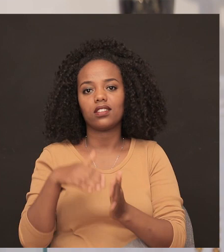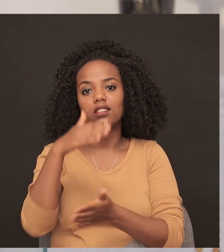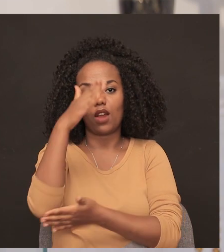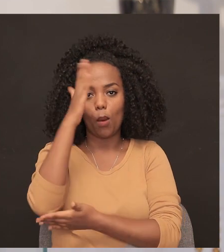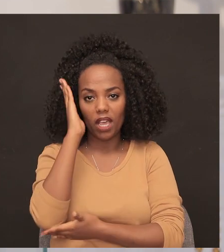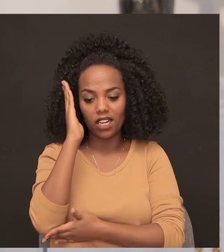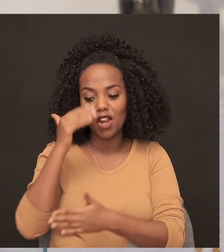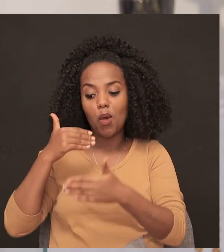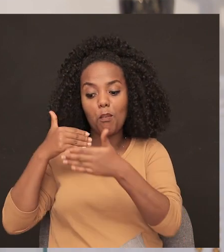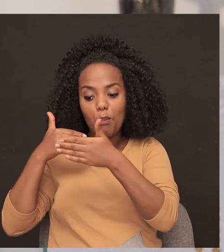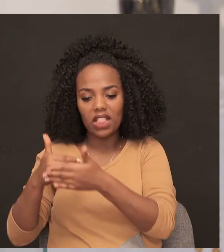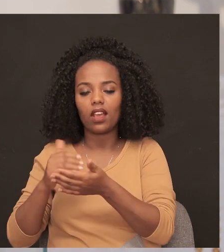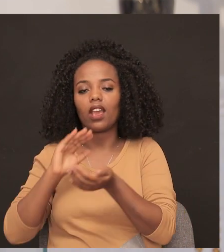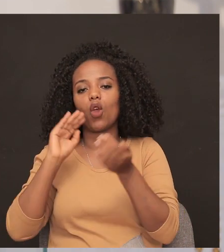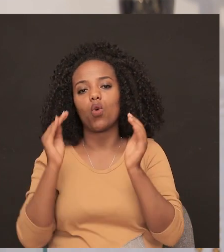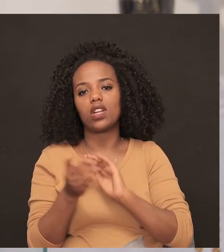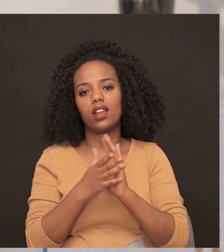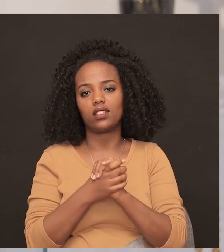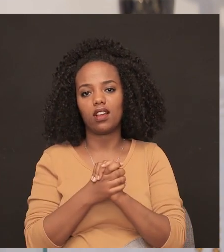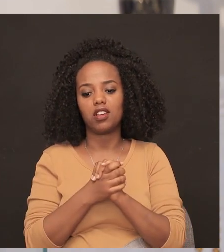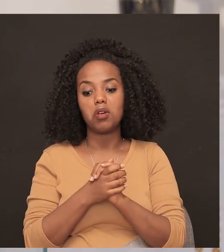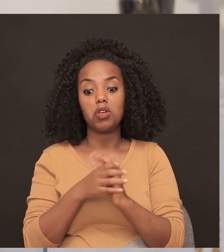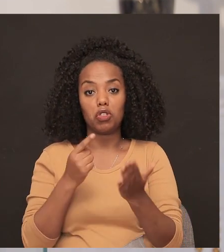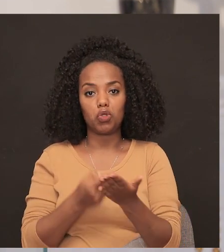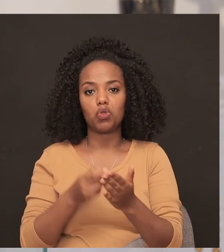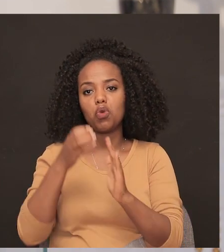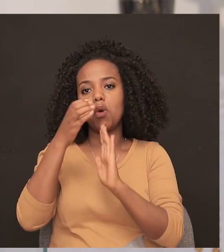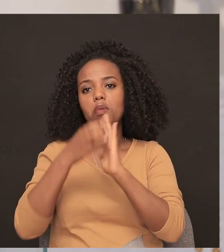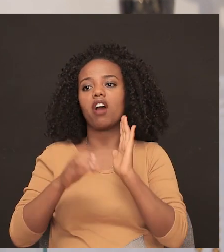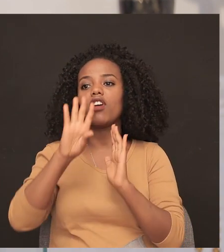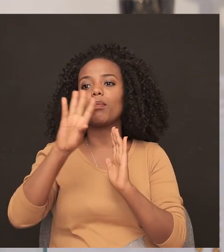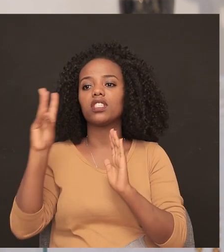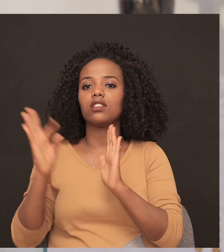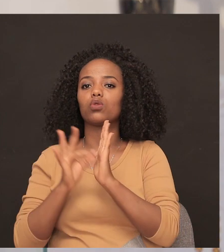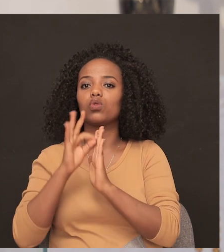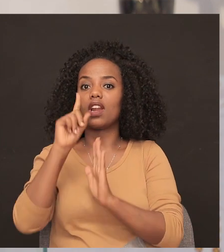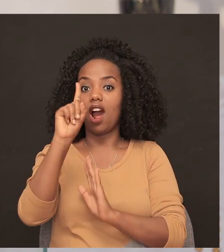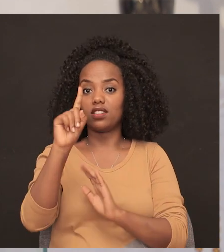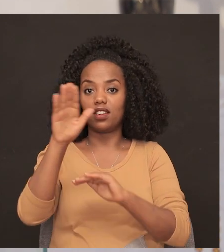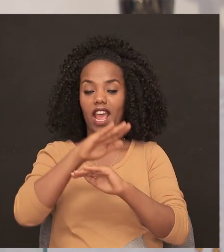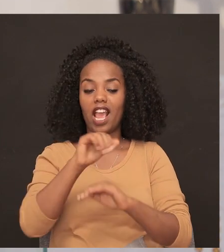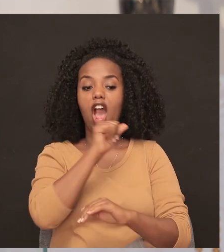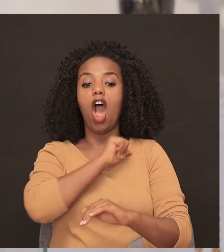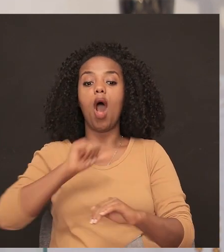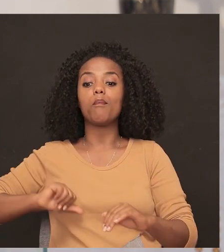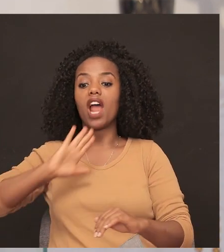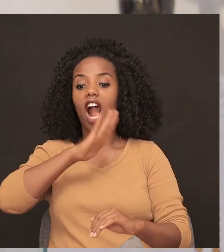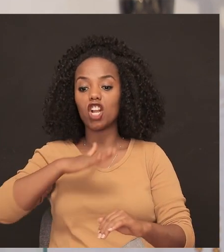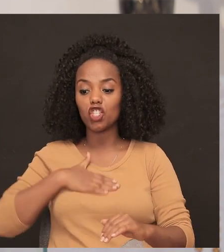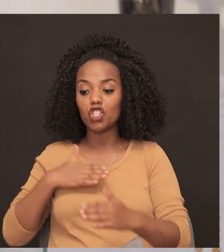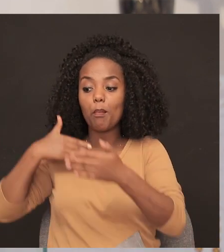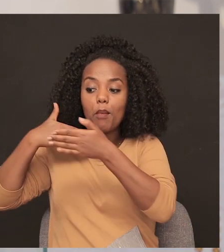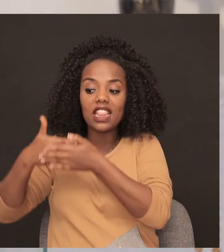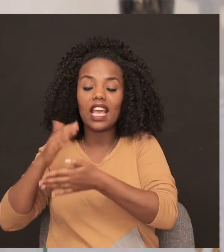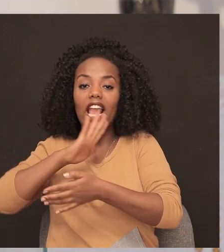እግዚአብሔር መጠጊያ ይሆንለታል። እዚሁ ምዕራፍ 46 ቁጥር 1 ላይ አምላካችን መጠጊያችን